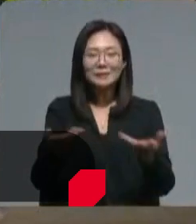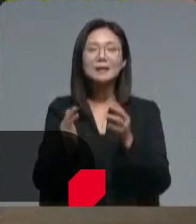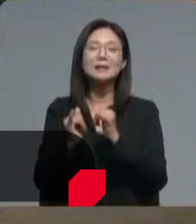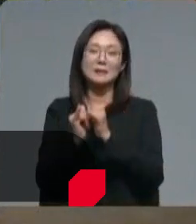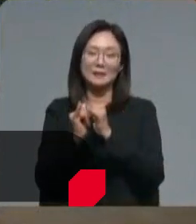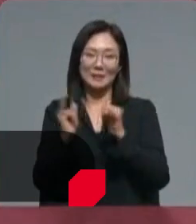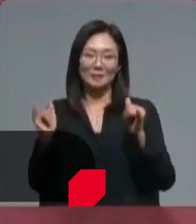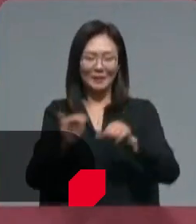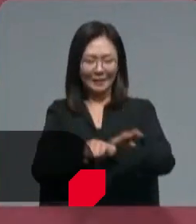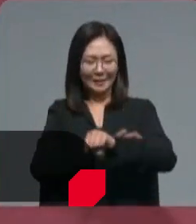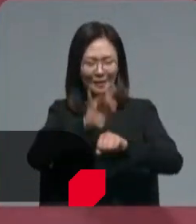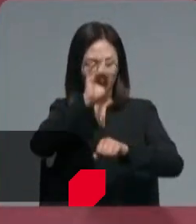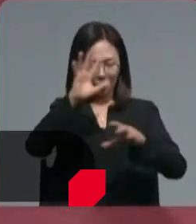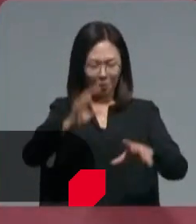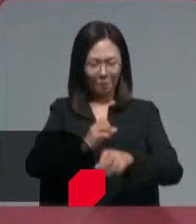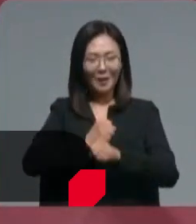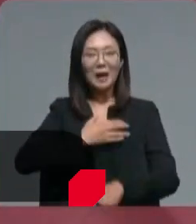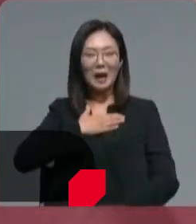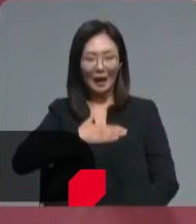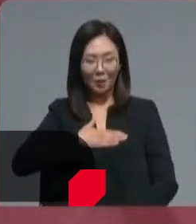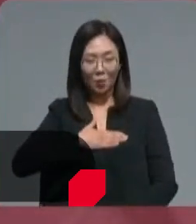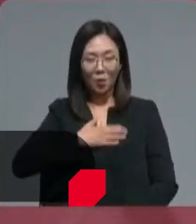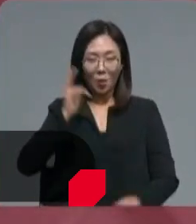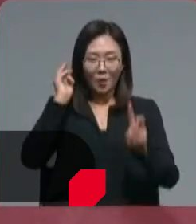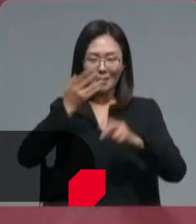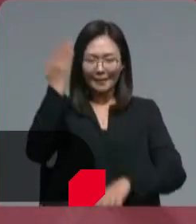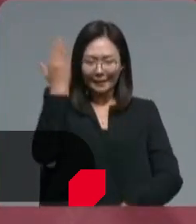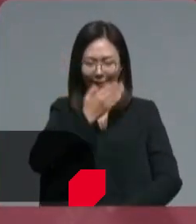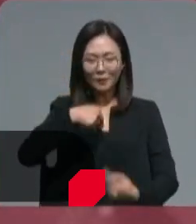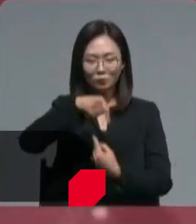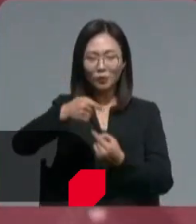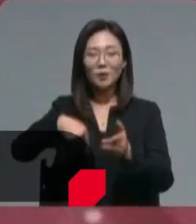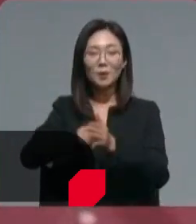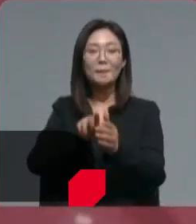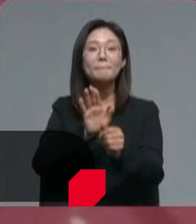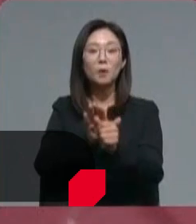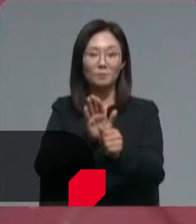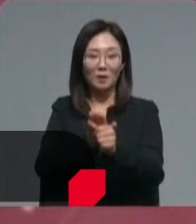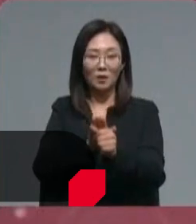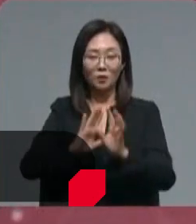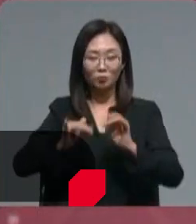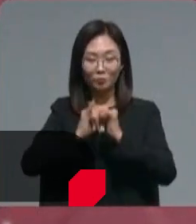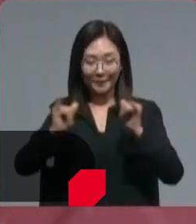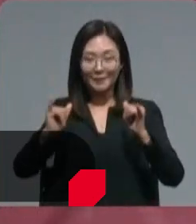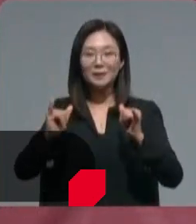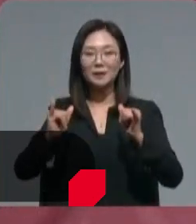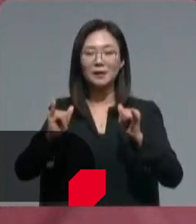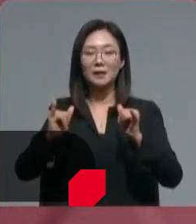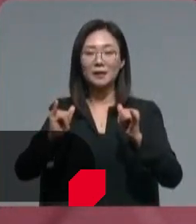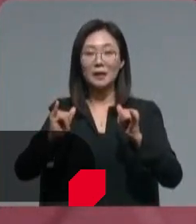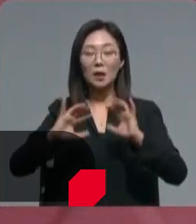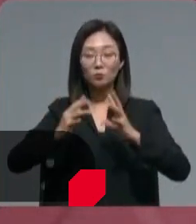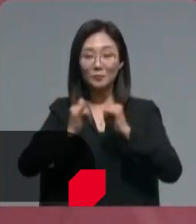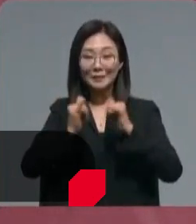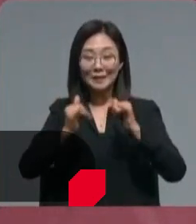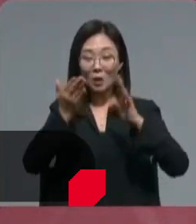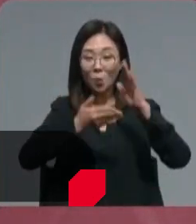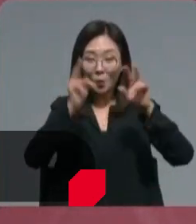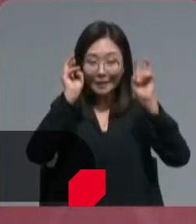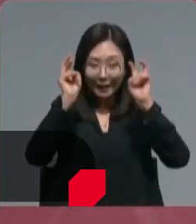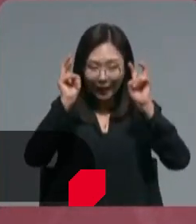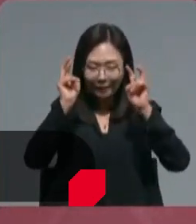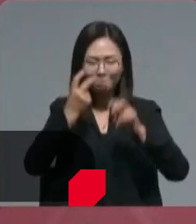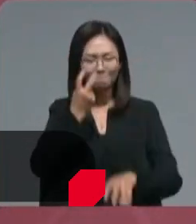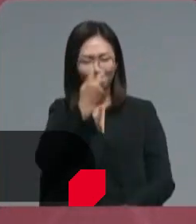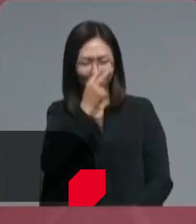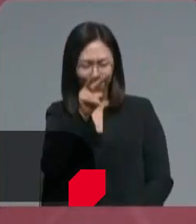근로자들이 정확하게 알고 기업이 투명하게 운영되도록 하는 그래서 국민의 기업을 지킨다라고 하는 그런